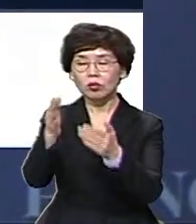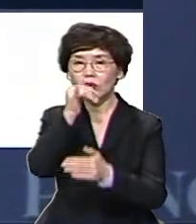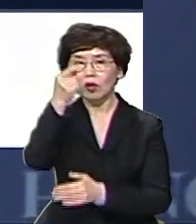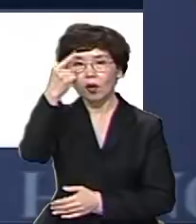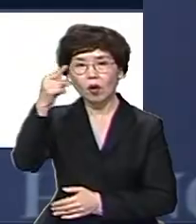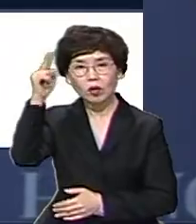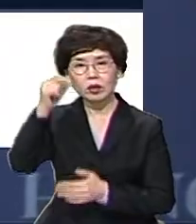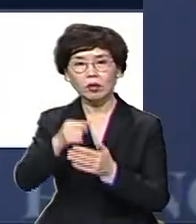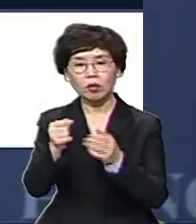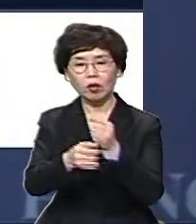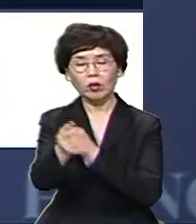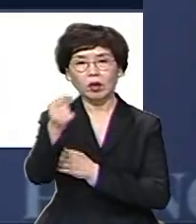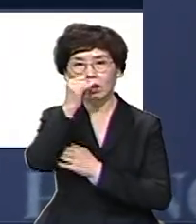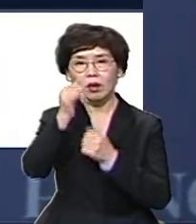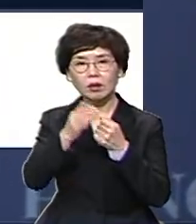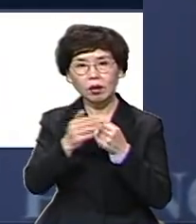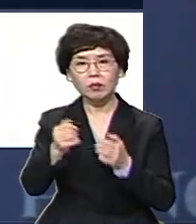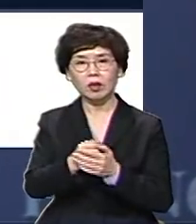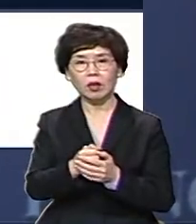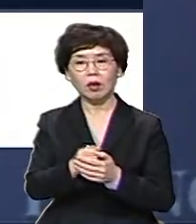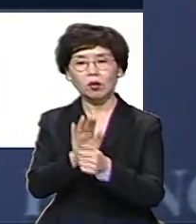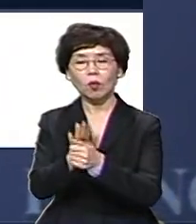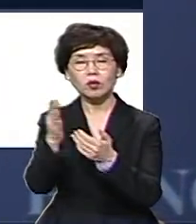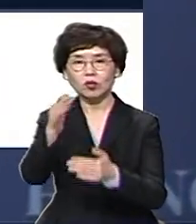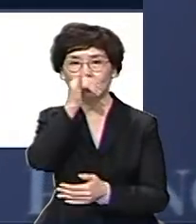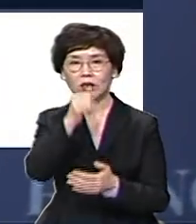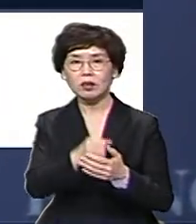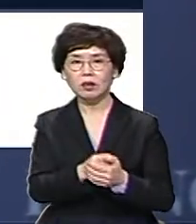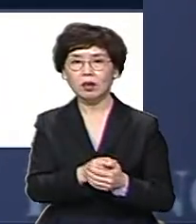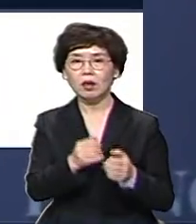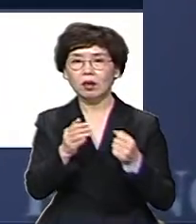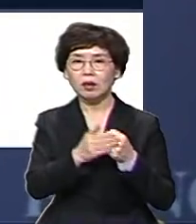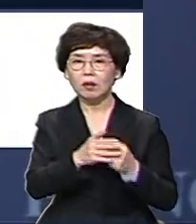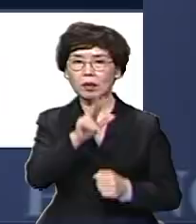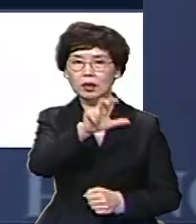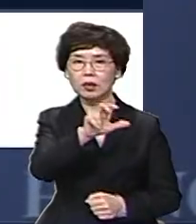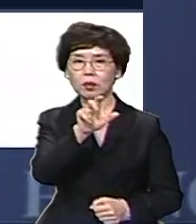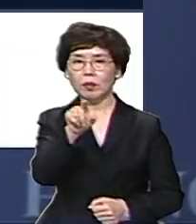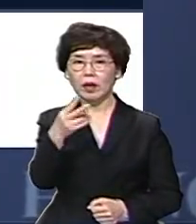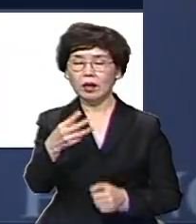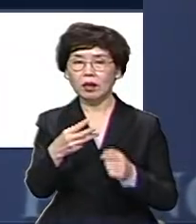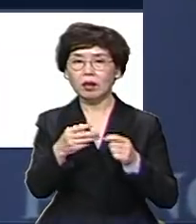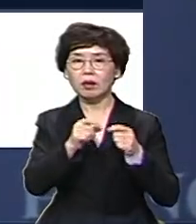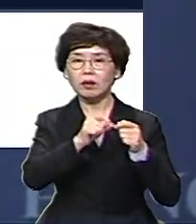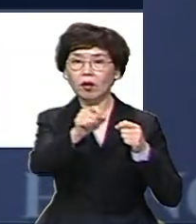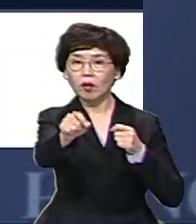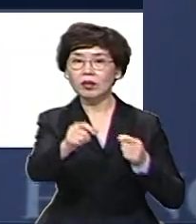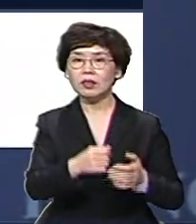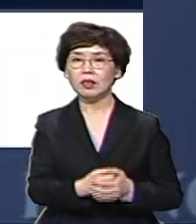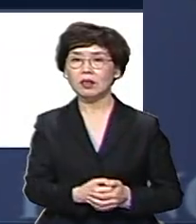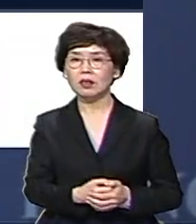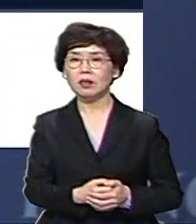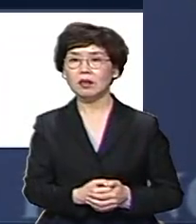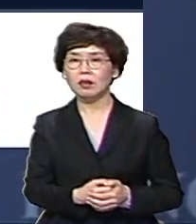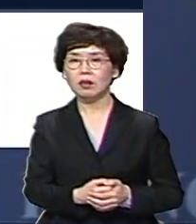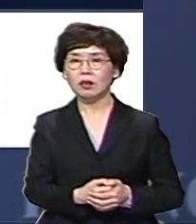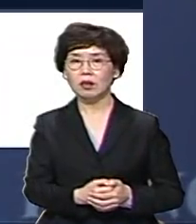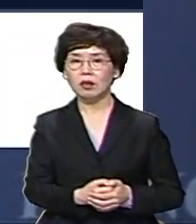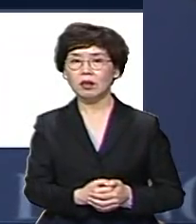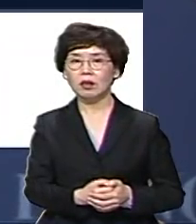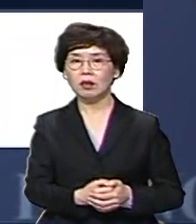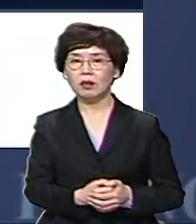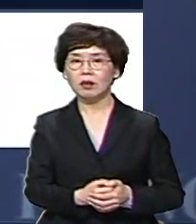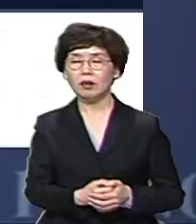봅니다. 그래서 중국은 영향을 가지고 있고 또 그렇게 되면서 도움을 줄 수